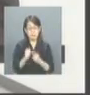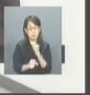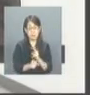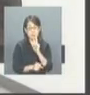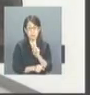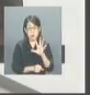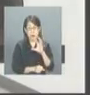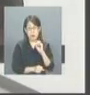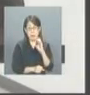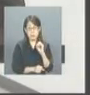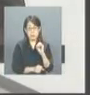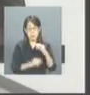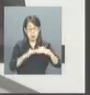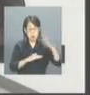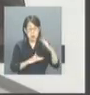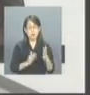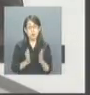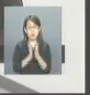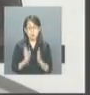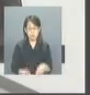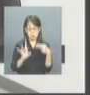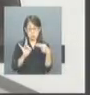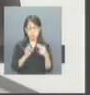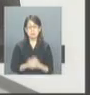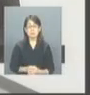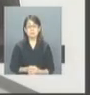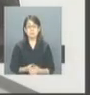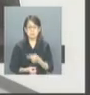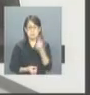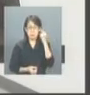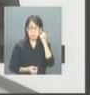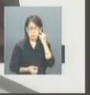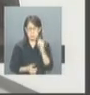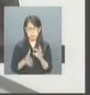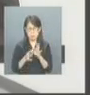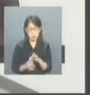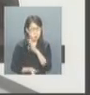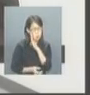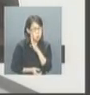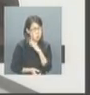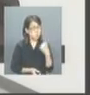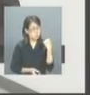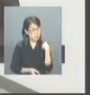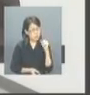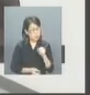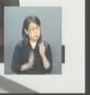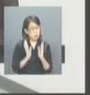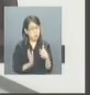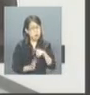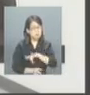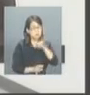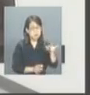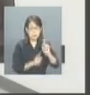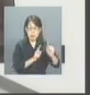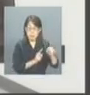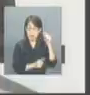อยู่ 80,000 คนนะคะแต่ก็มีความวิตกกังวลค่ะว่าจะมีการทุจริตเลือกตั้งจากคะแนนเสียงเหล่านี้ซึ่งจะส่งมาทางไปร